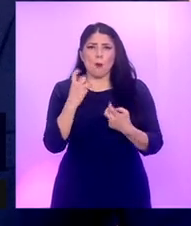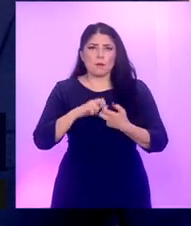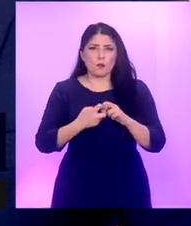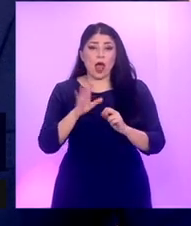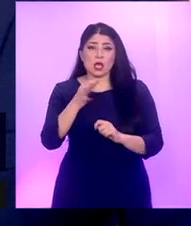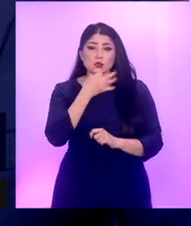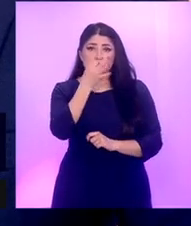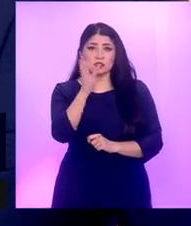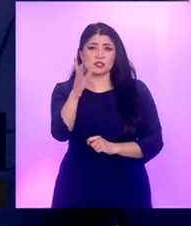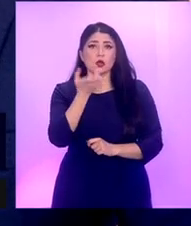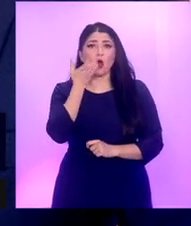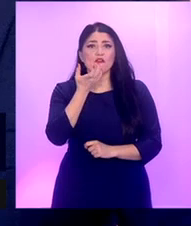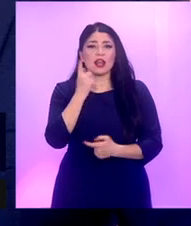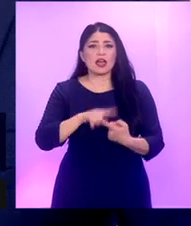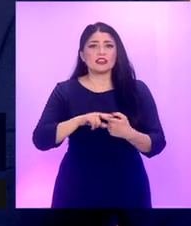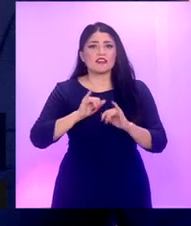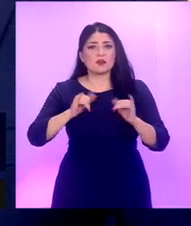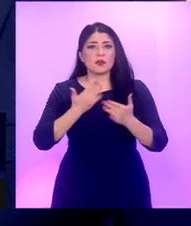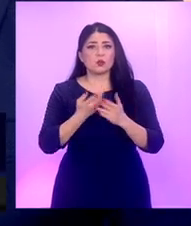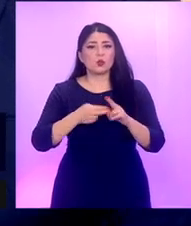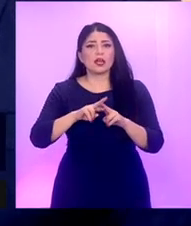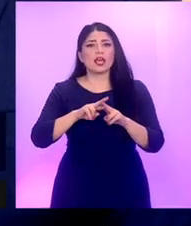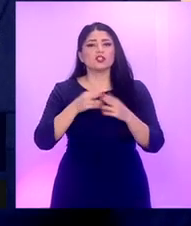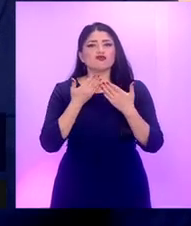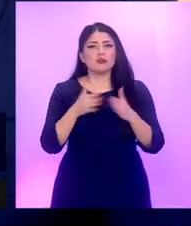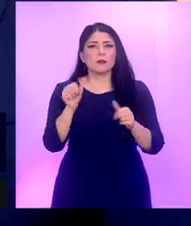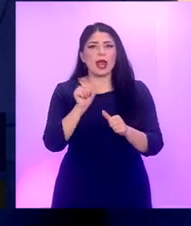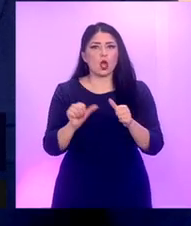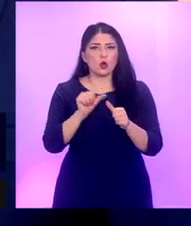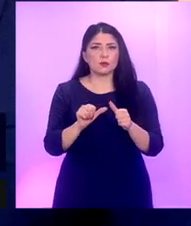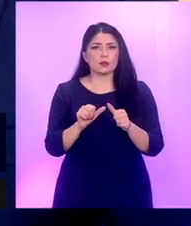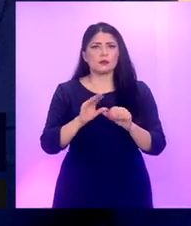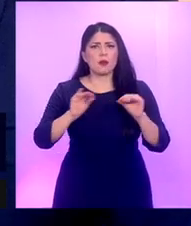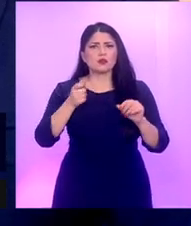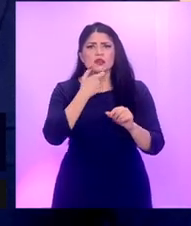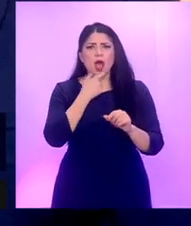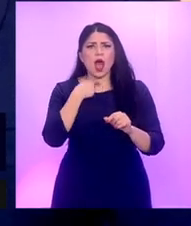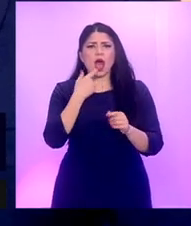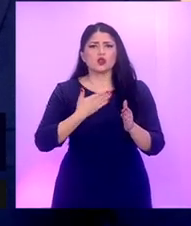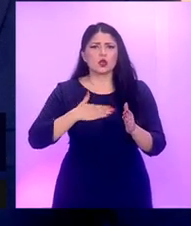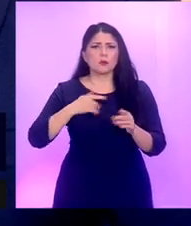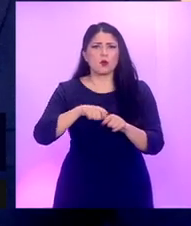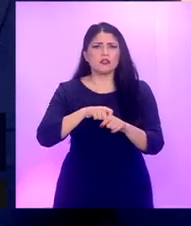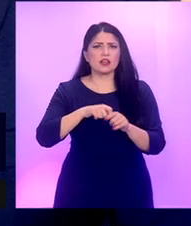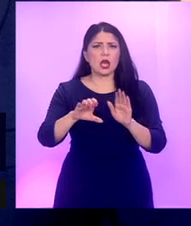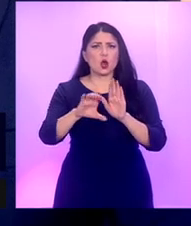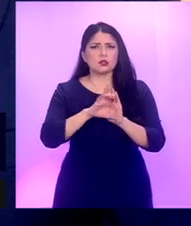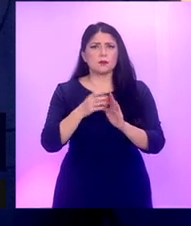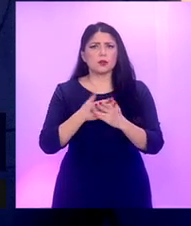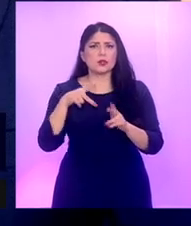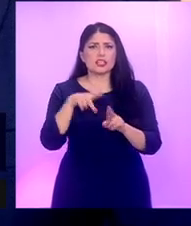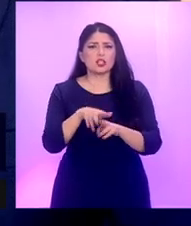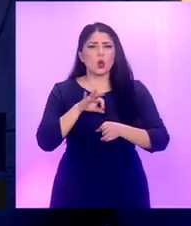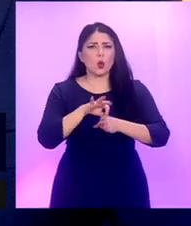declarație în cadrul unei conferințe pe tema investițiilor pentru relansarea economiei. Asta după ce, an la rând, a susținut modificarea Constituției pentru interzicerea